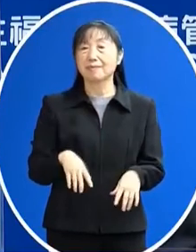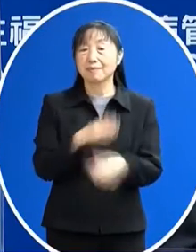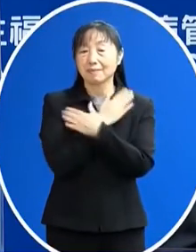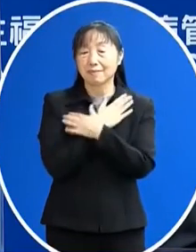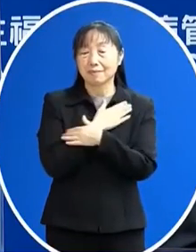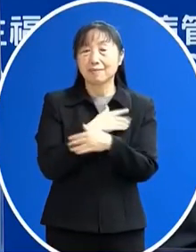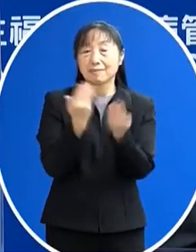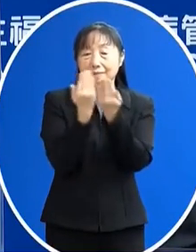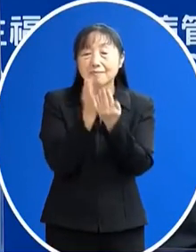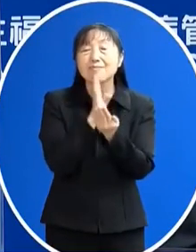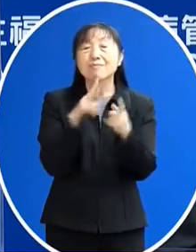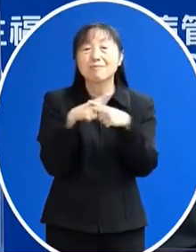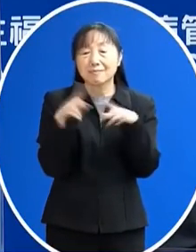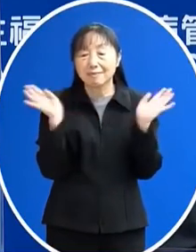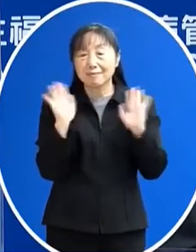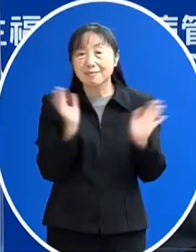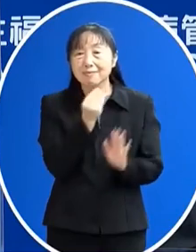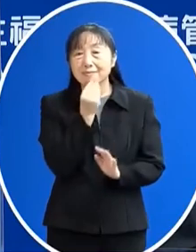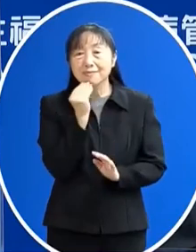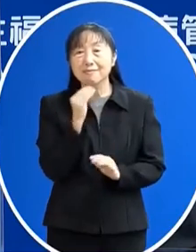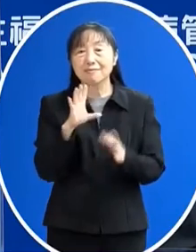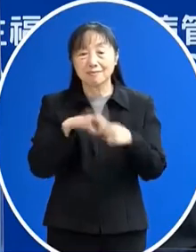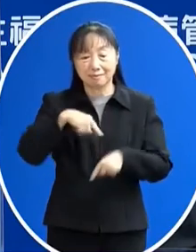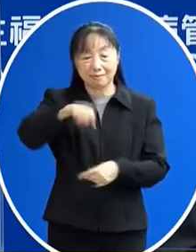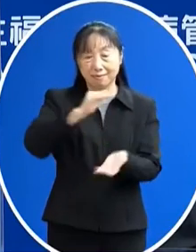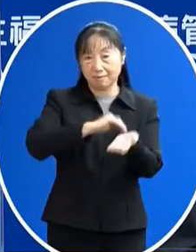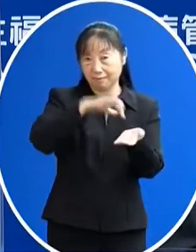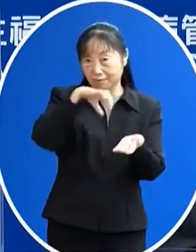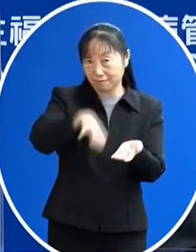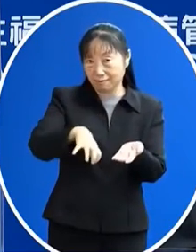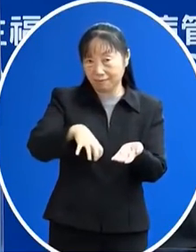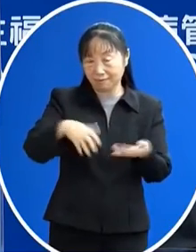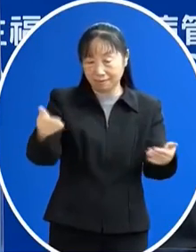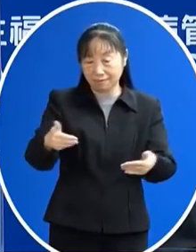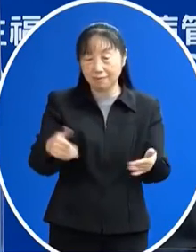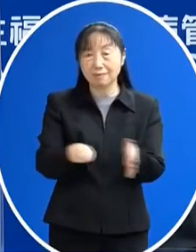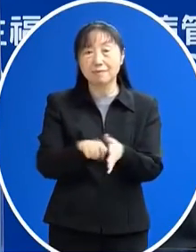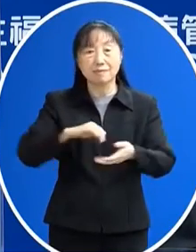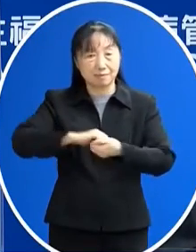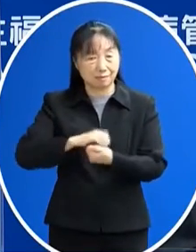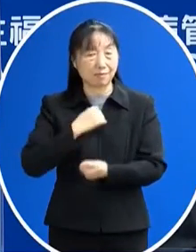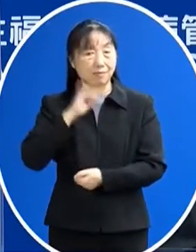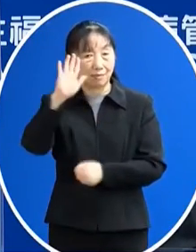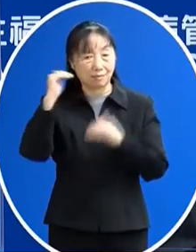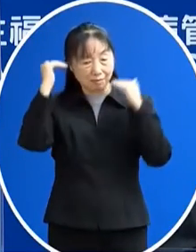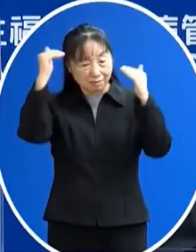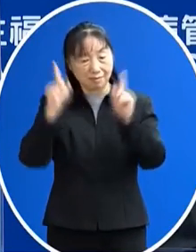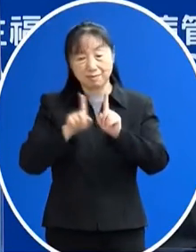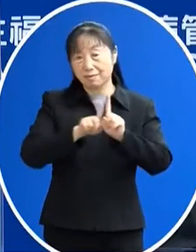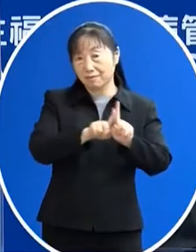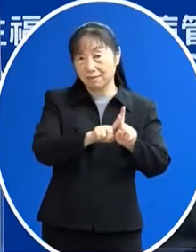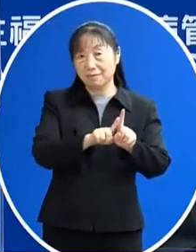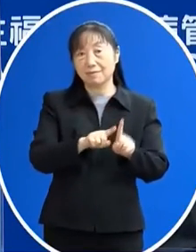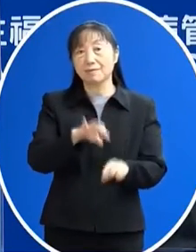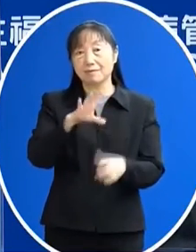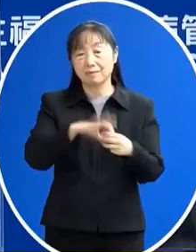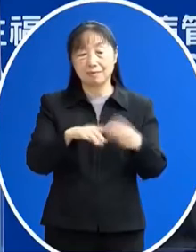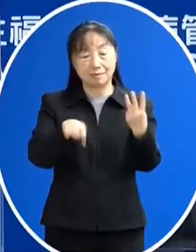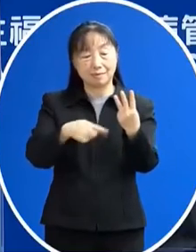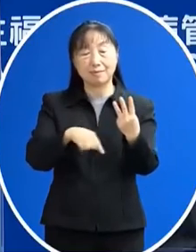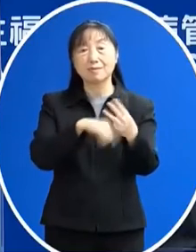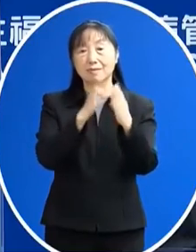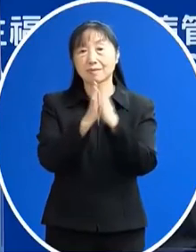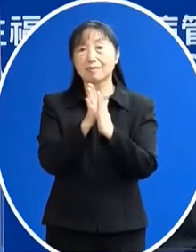小，所以进去医院在隔离的时候，在隔离治疗的时候需要有人陪，那这3位都是他